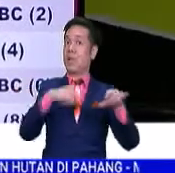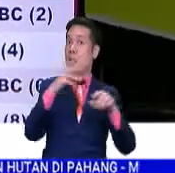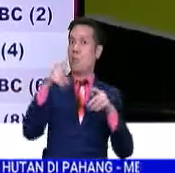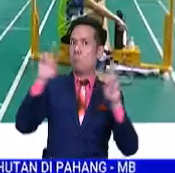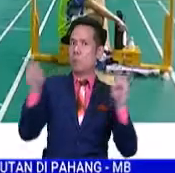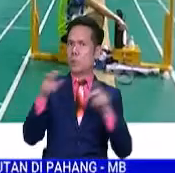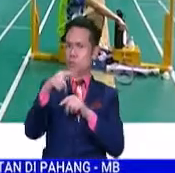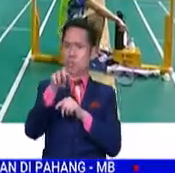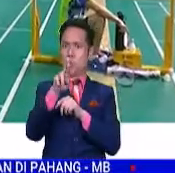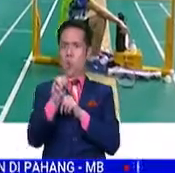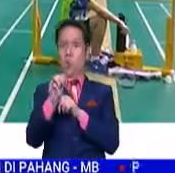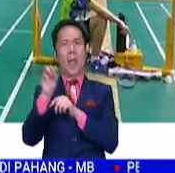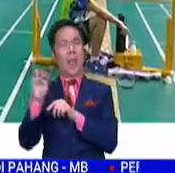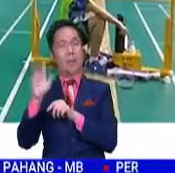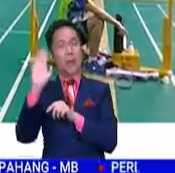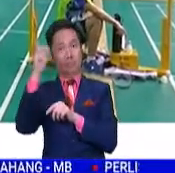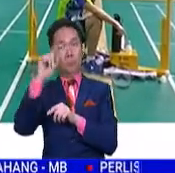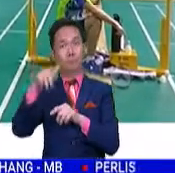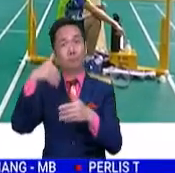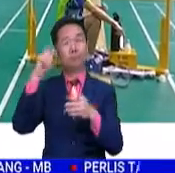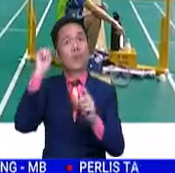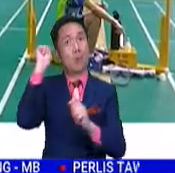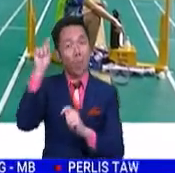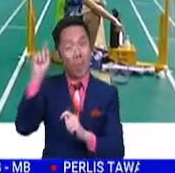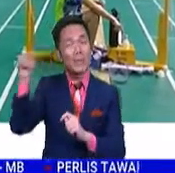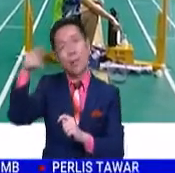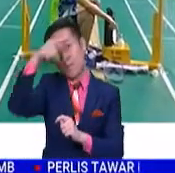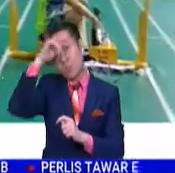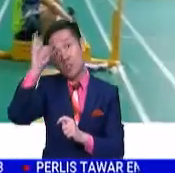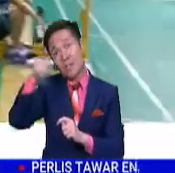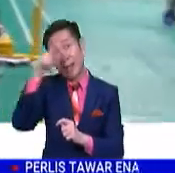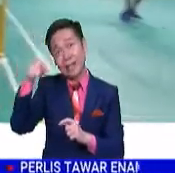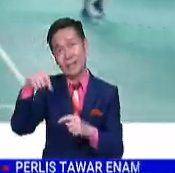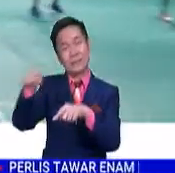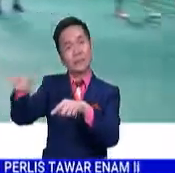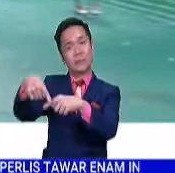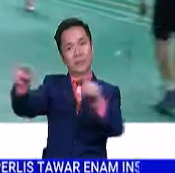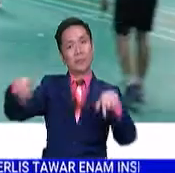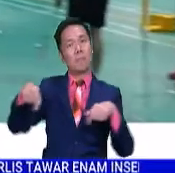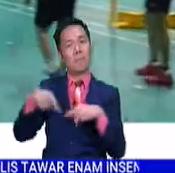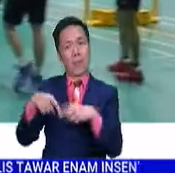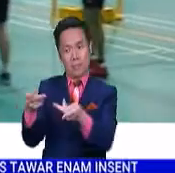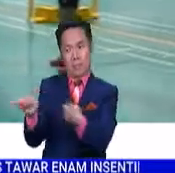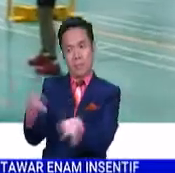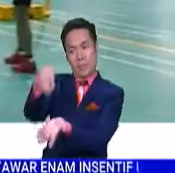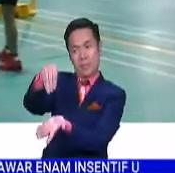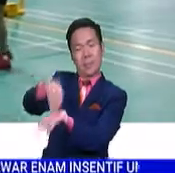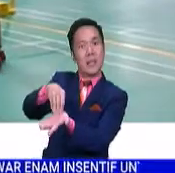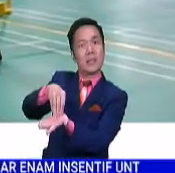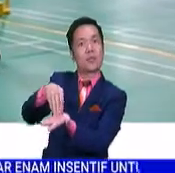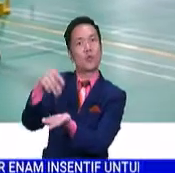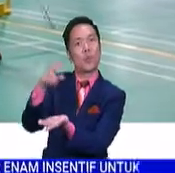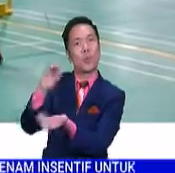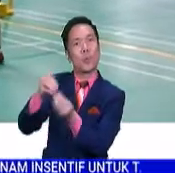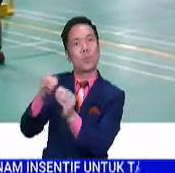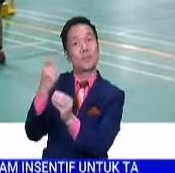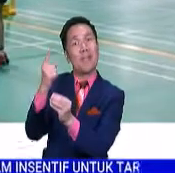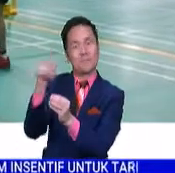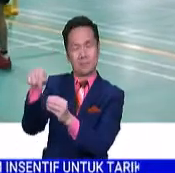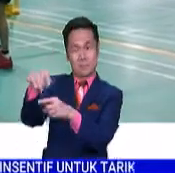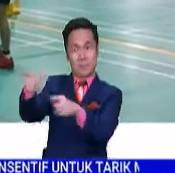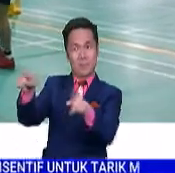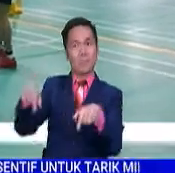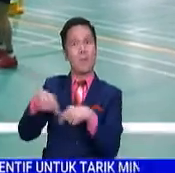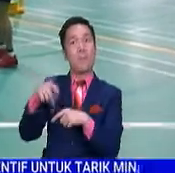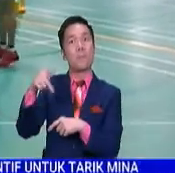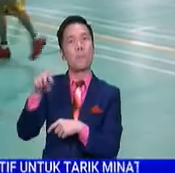roam makam langsung di Kompleks kejiranan print 11 Putrajaya pada 21 hingga 26-12-2004 bukan